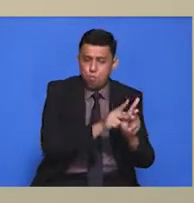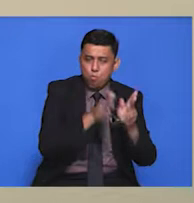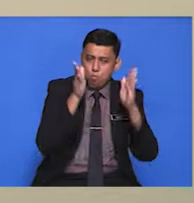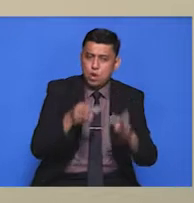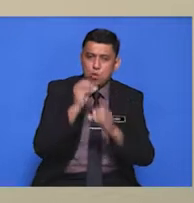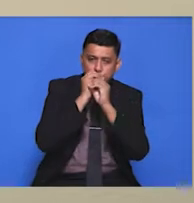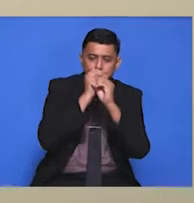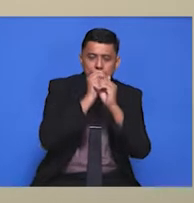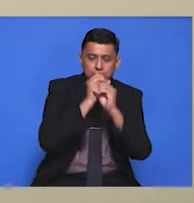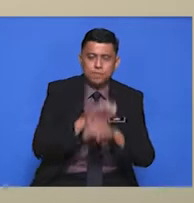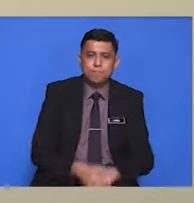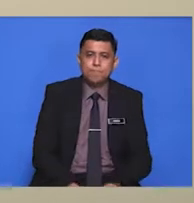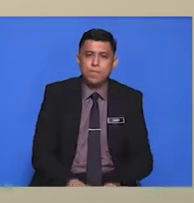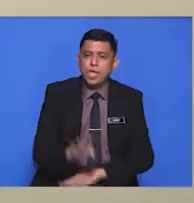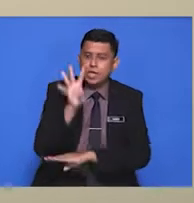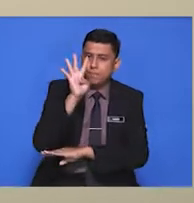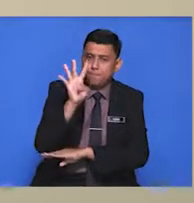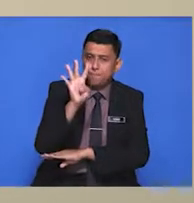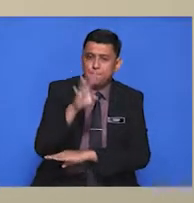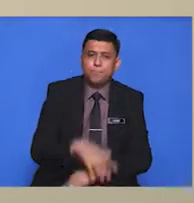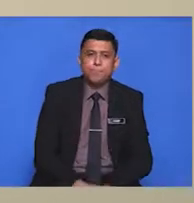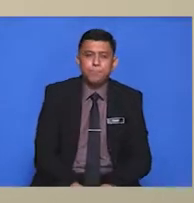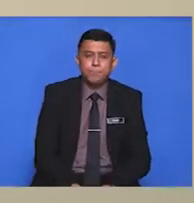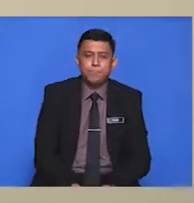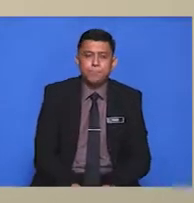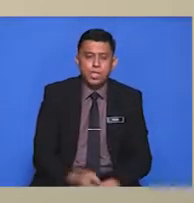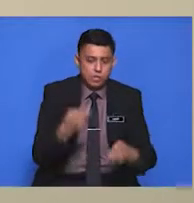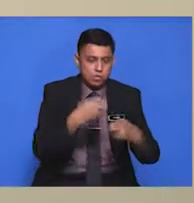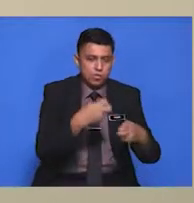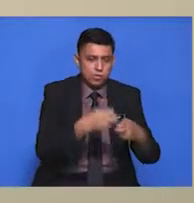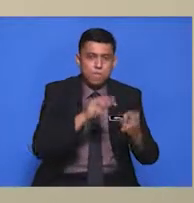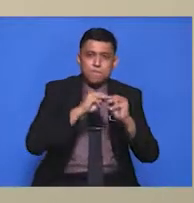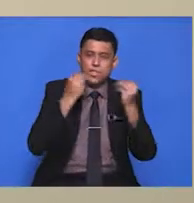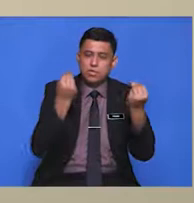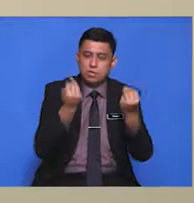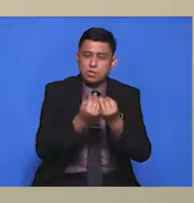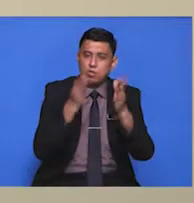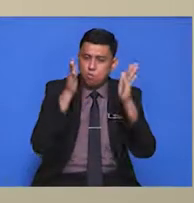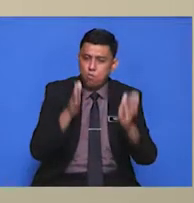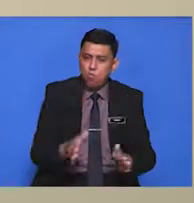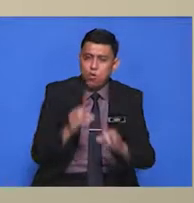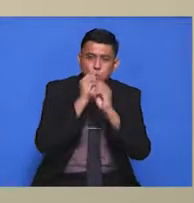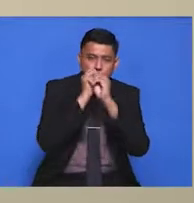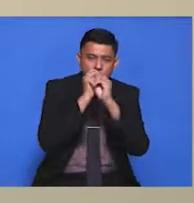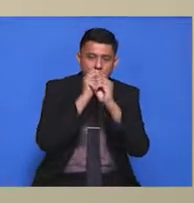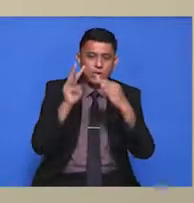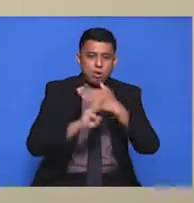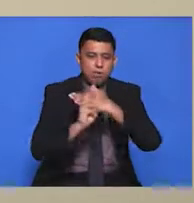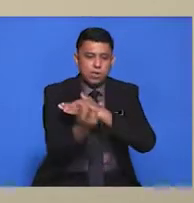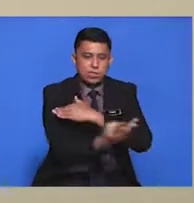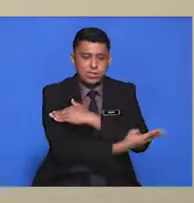Manakala persoalan keempat ialah persoalan kesusahan masyarakat orang asli di kawasan